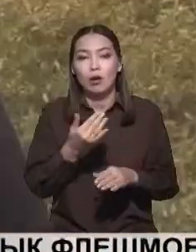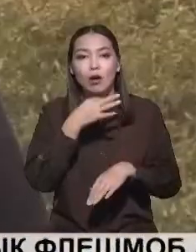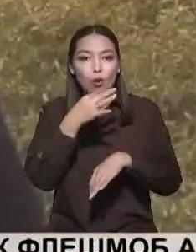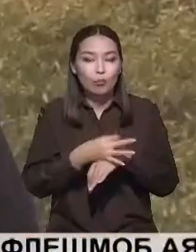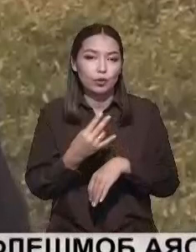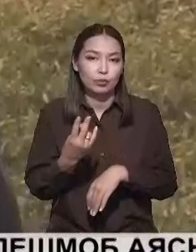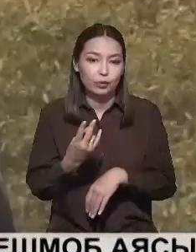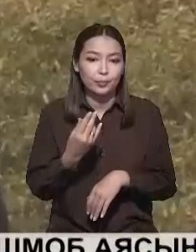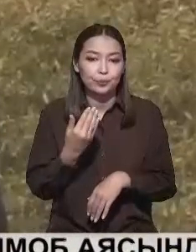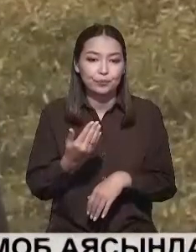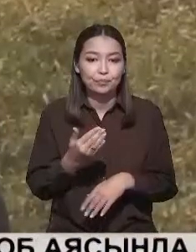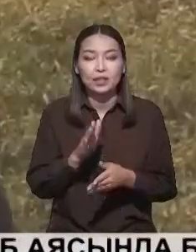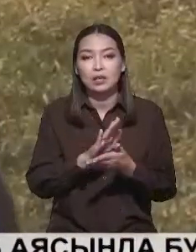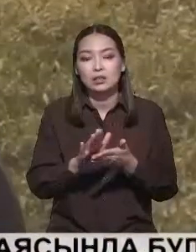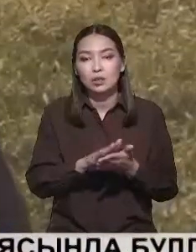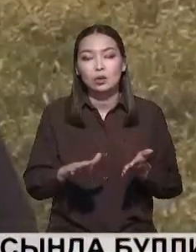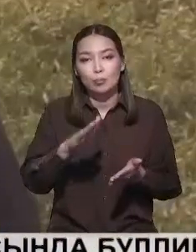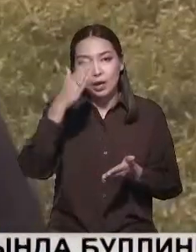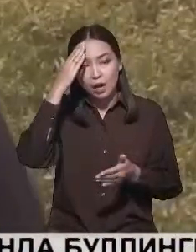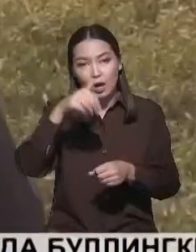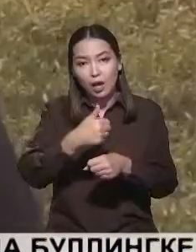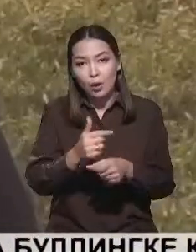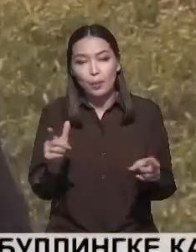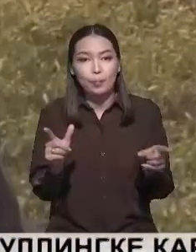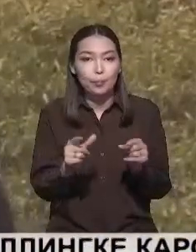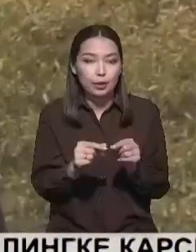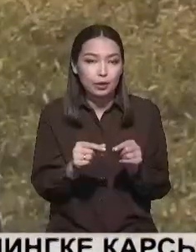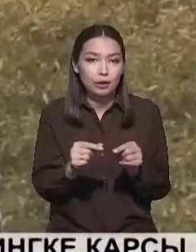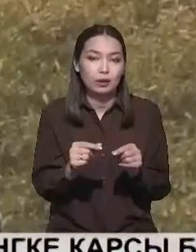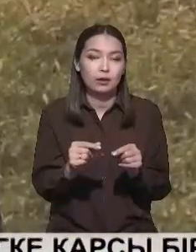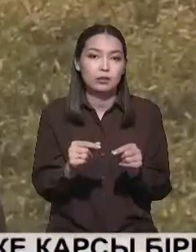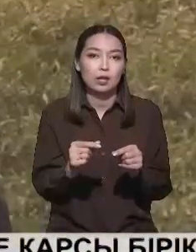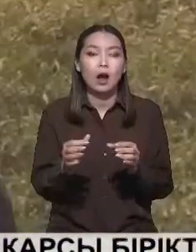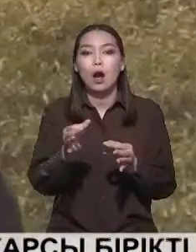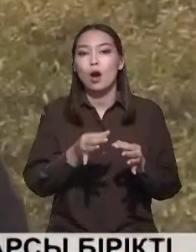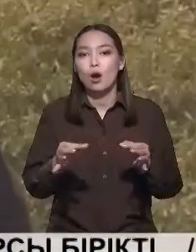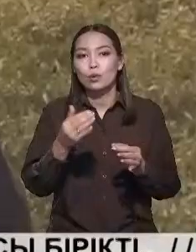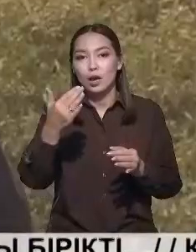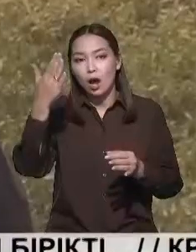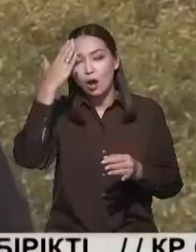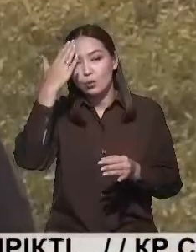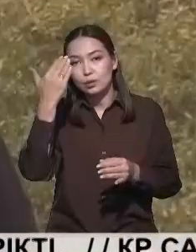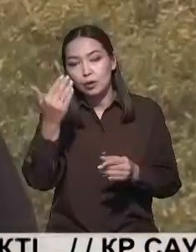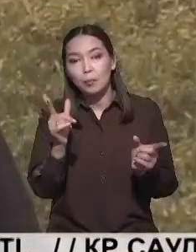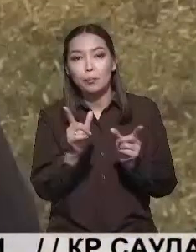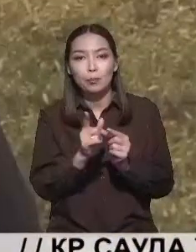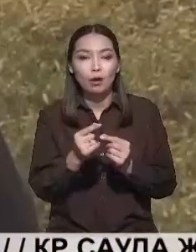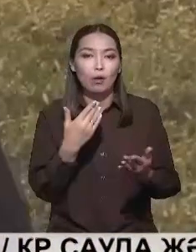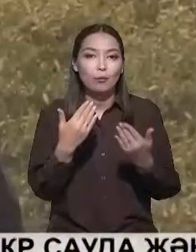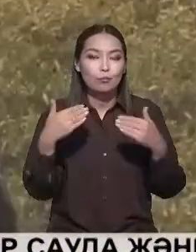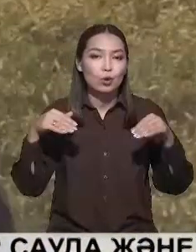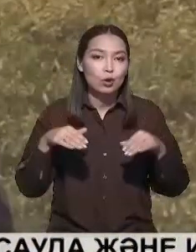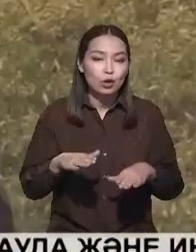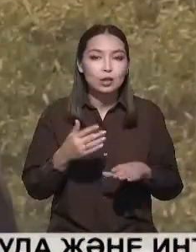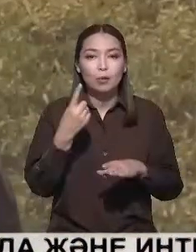осы. Тазалайтын аумақтарды әкімшілікпен бірге, сол аудандағы әкімшілікпен бірге ақылдасып, бір күн